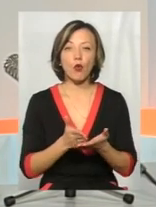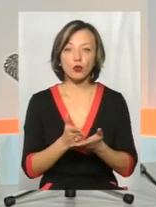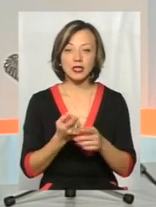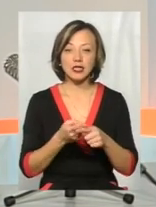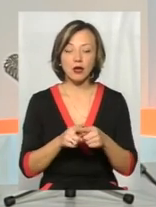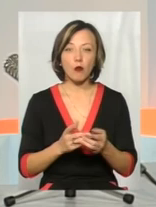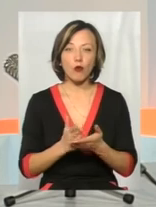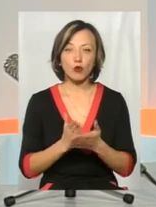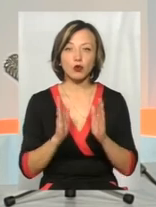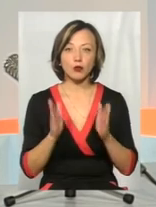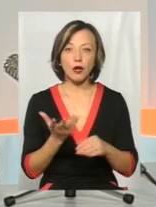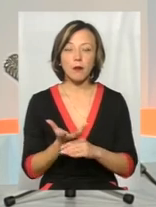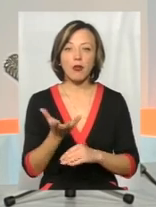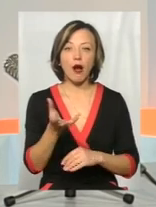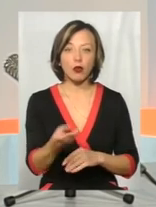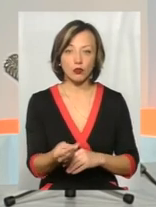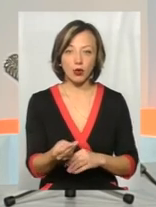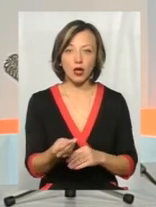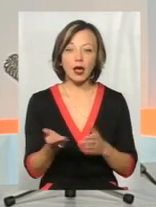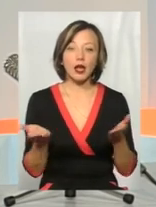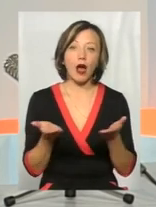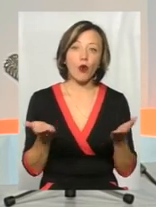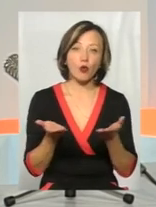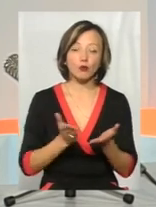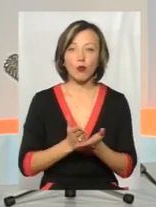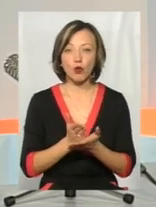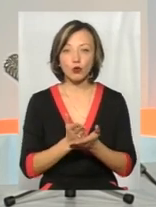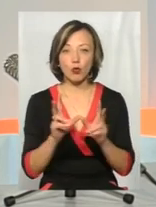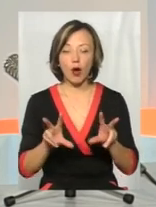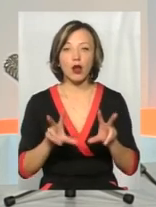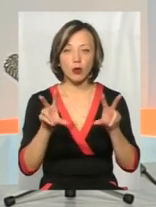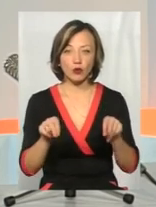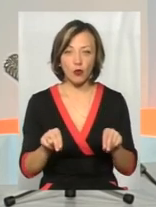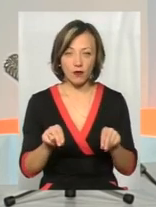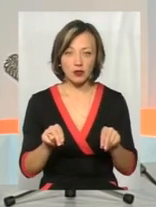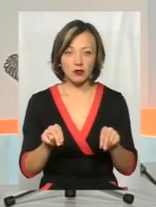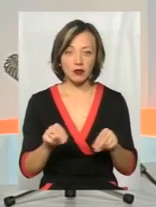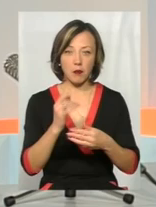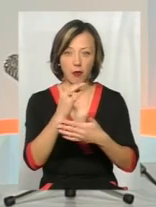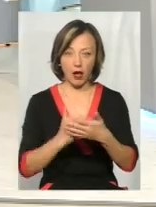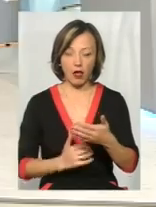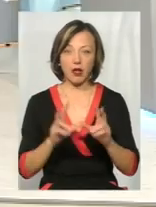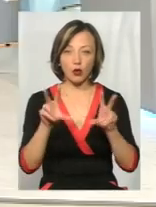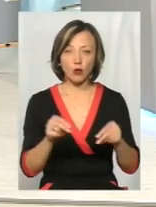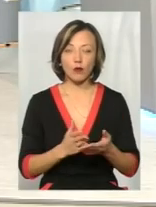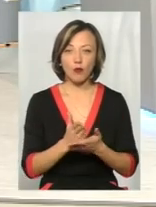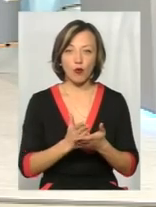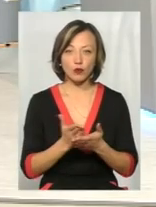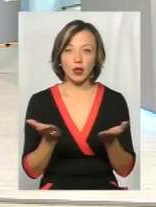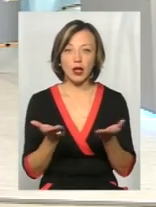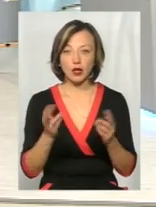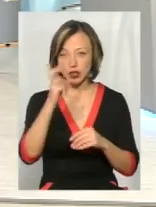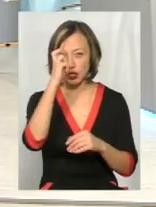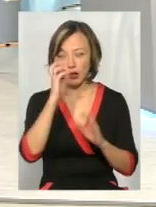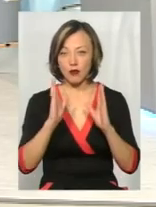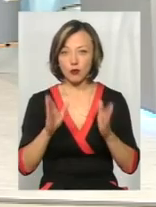ця послуга буде платною. Якусь послугу гарантовано, це той пакет гарантованих послуг, які